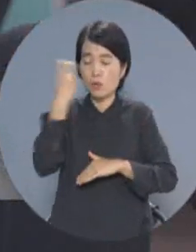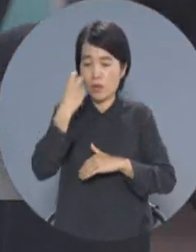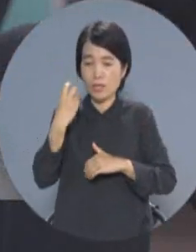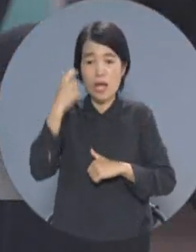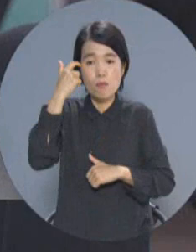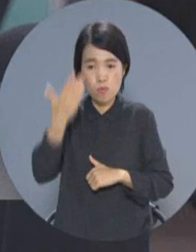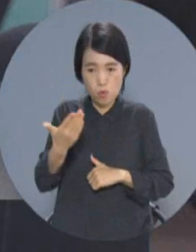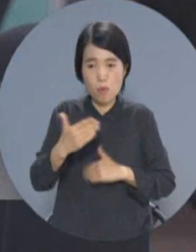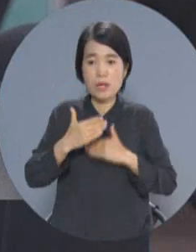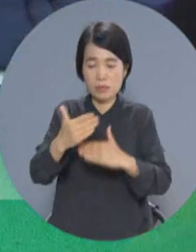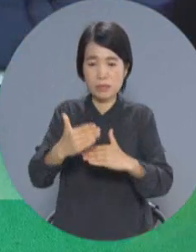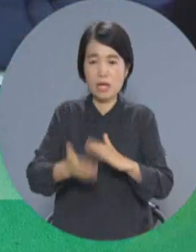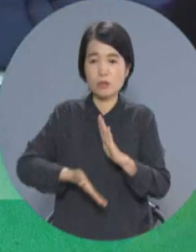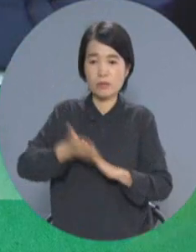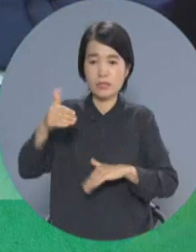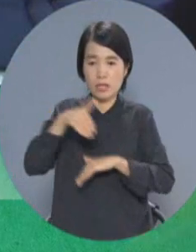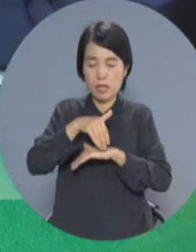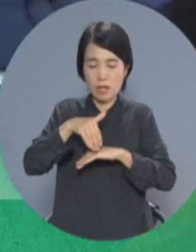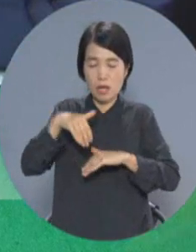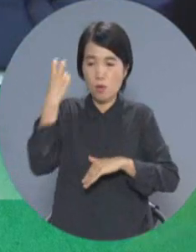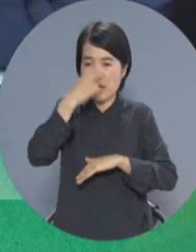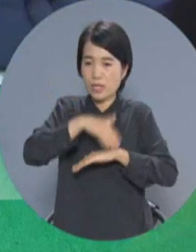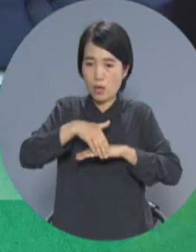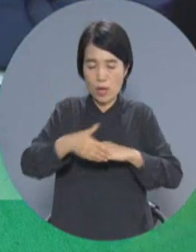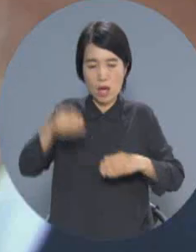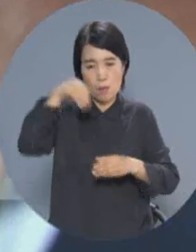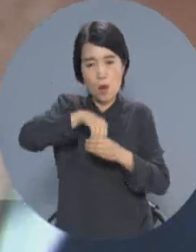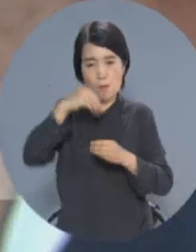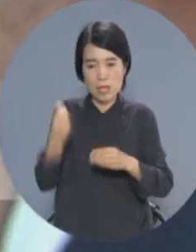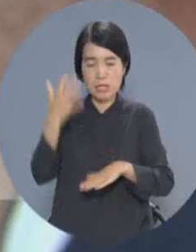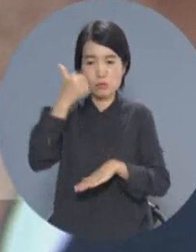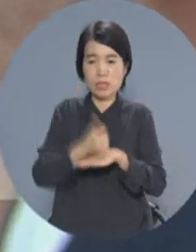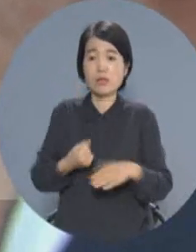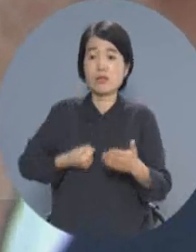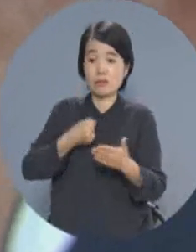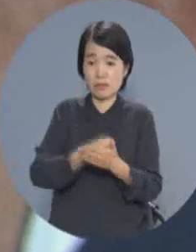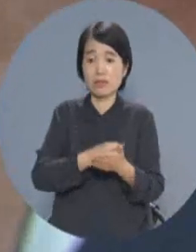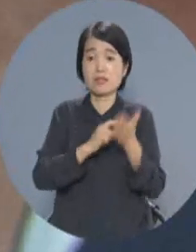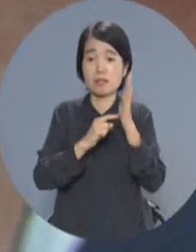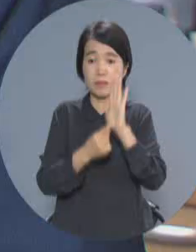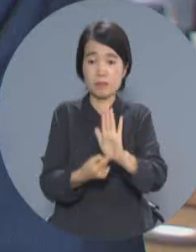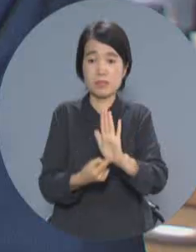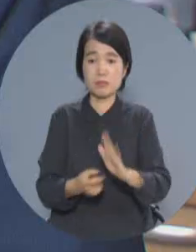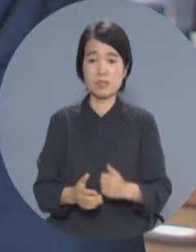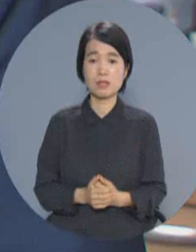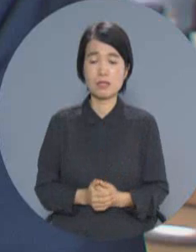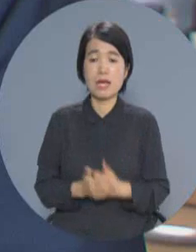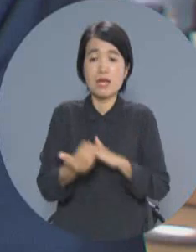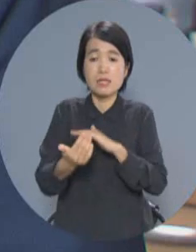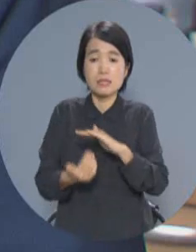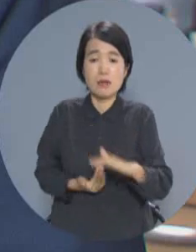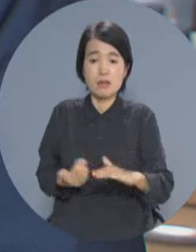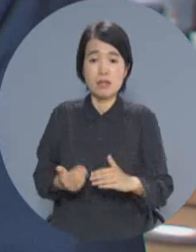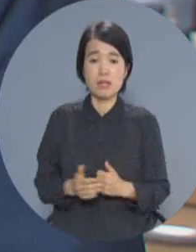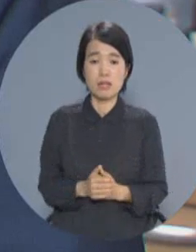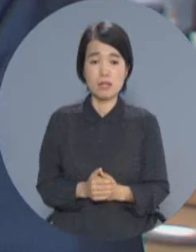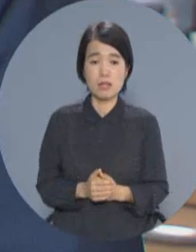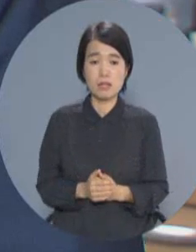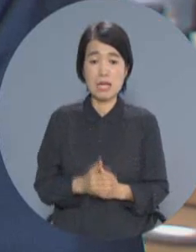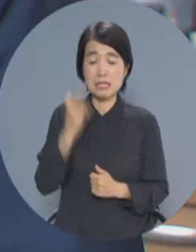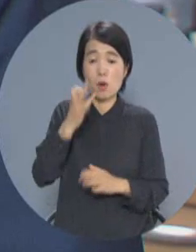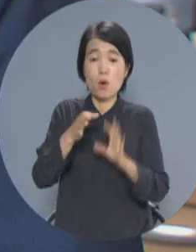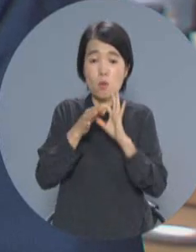거쳐 도시관리계획 안건에 포함시킬지 여부를 최종 결정하겠다고 밝혔습니다. 그 전에 이